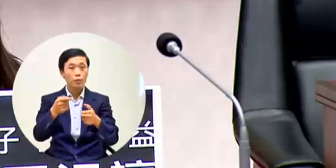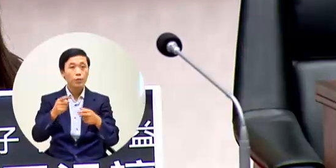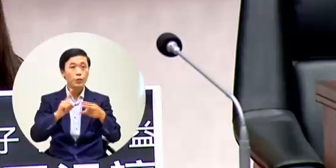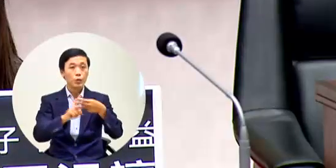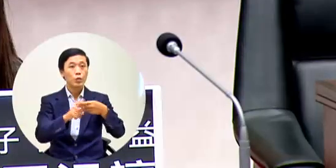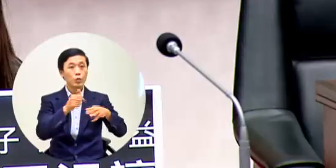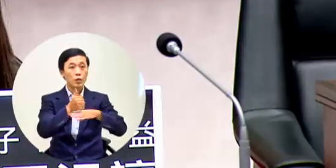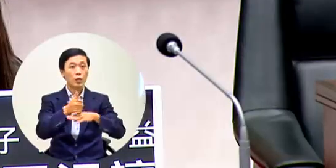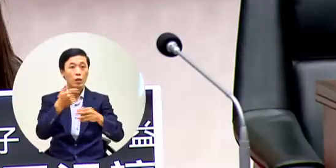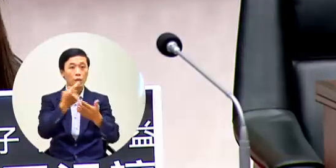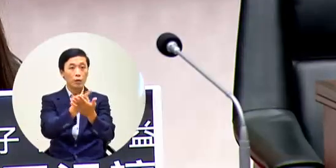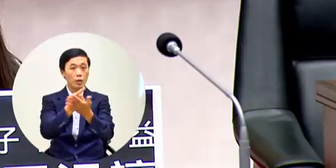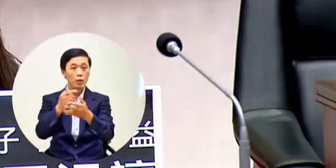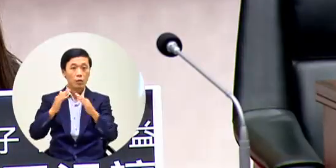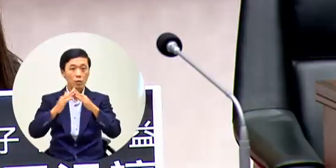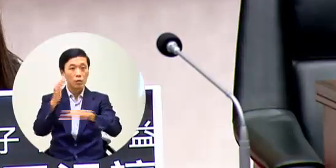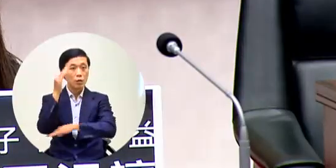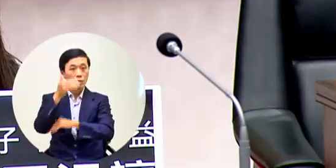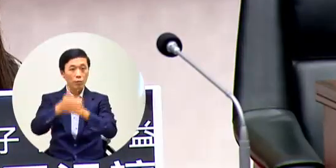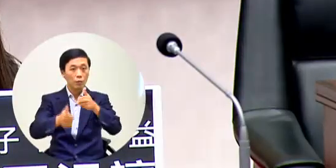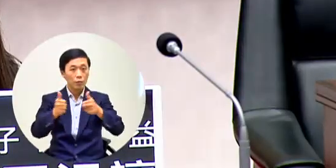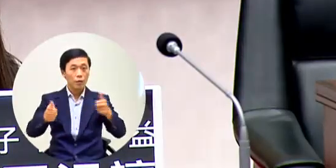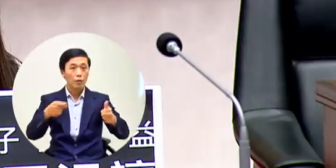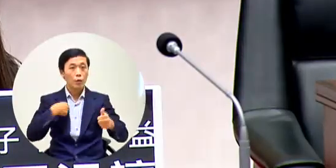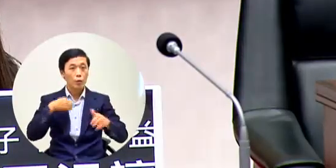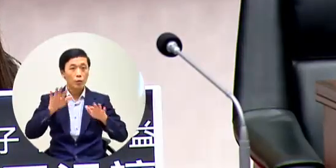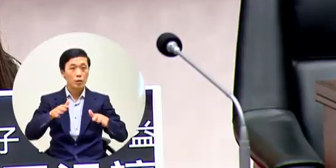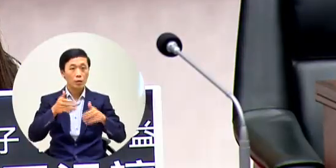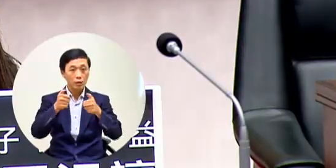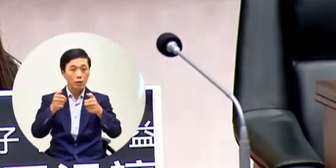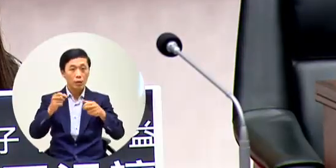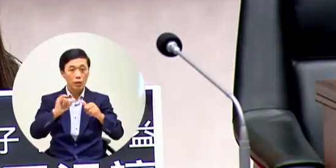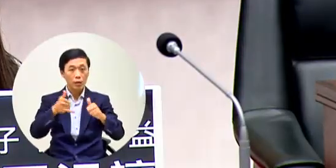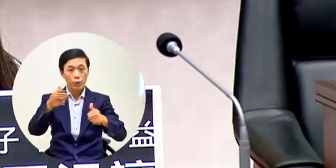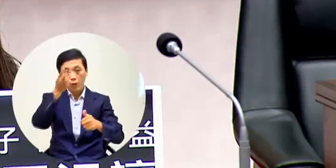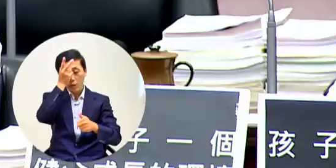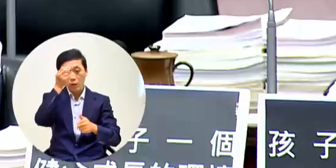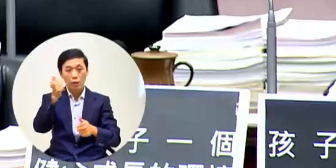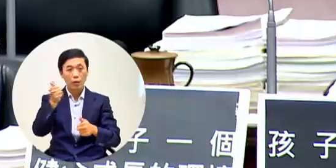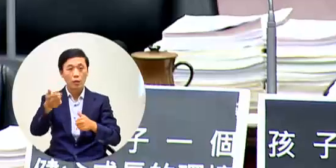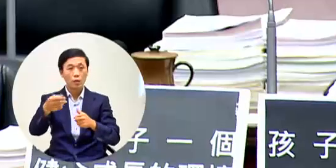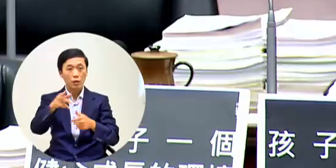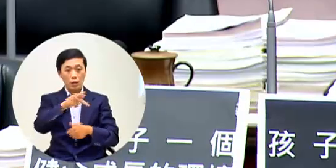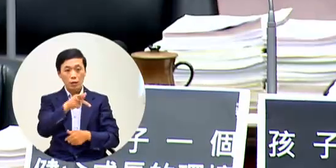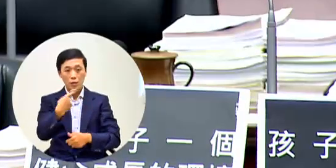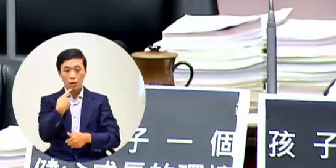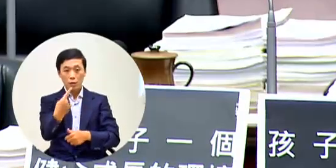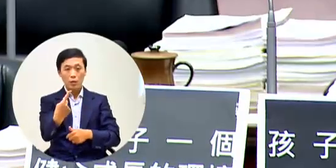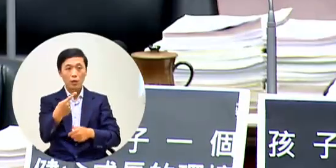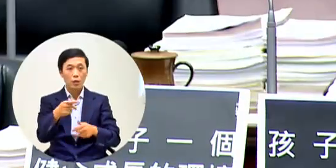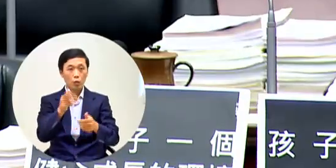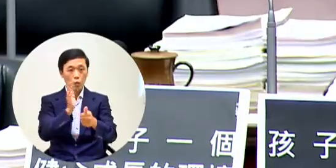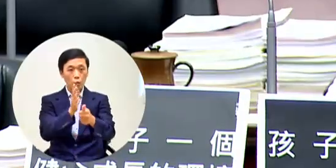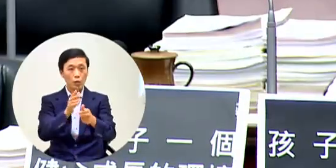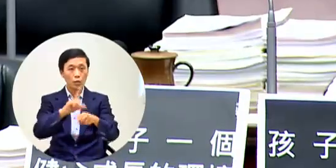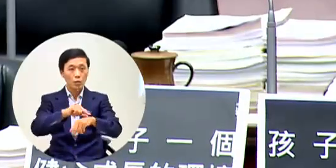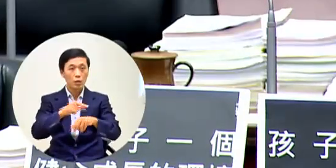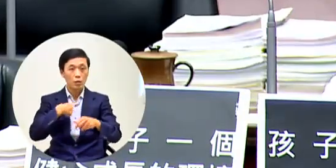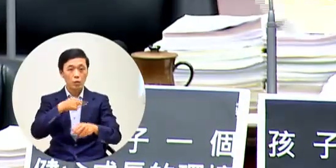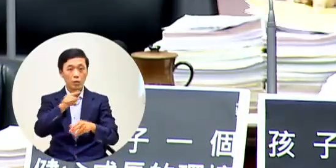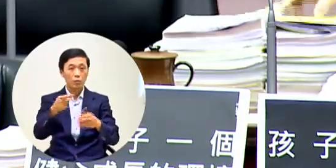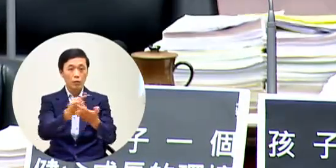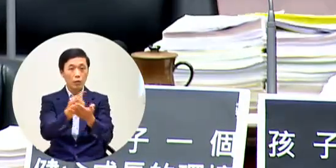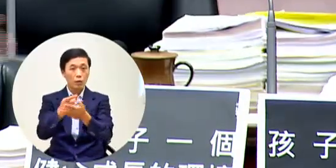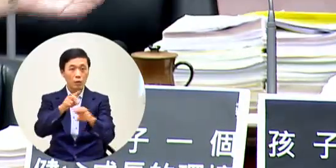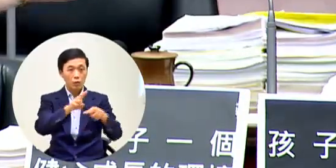各位主席首长，我现在先非常感谢郑俊杰议员愿意借我在本次的质询时间哦，因为我们在座的各位议